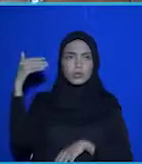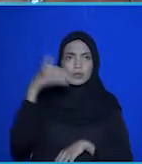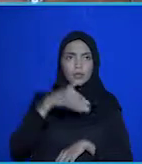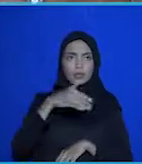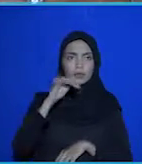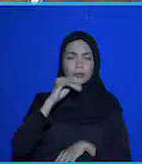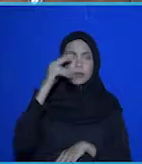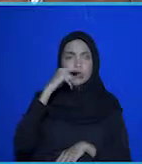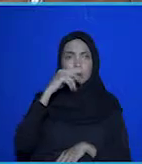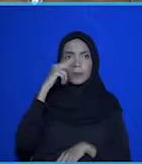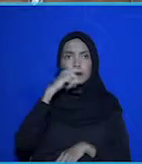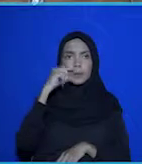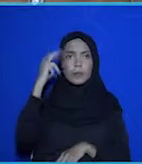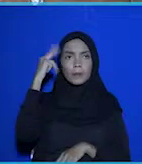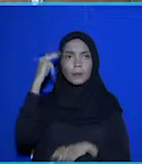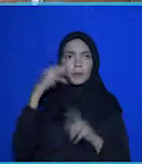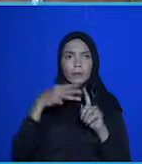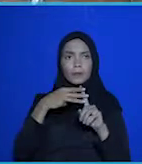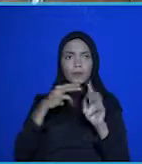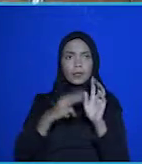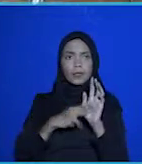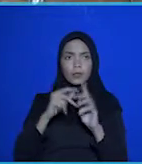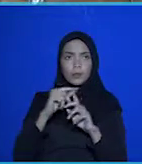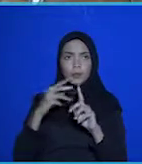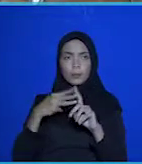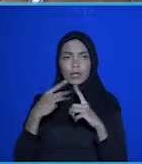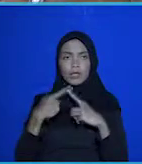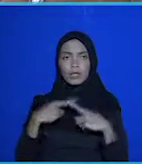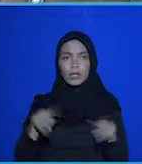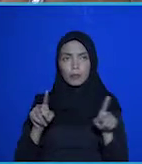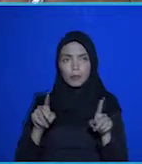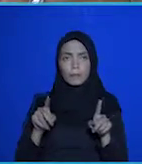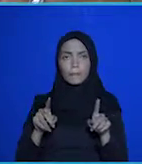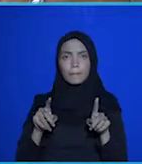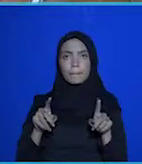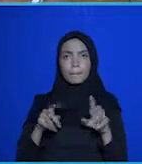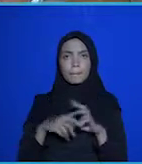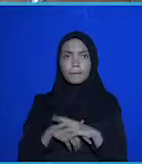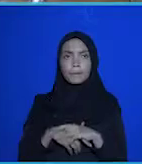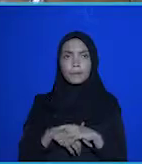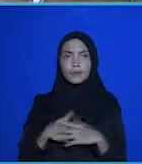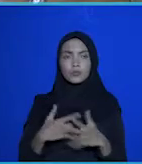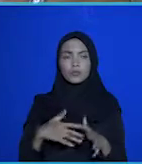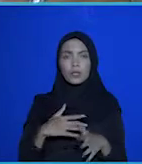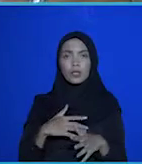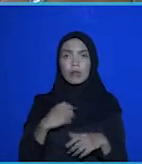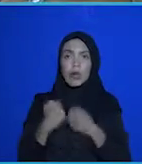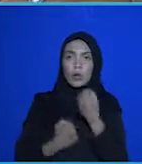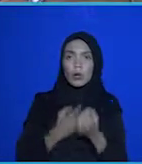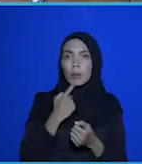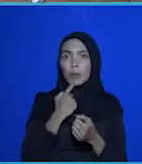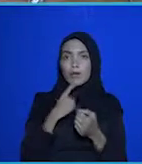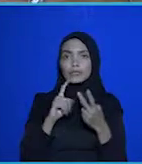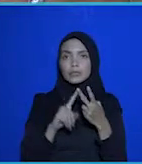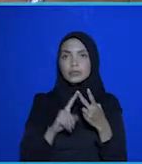kita sudah di Tanjung bersama Bapak Kepala BNPB, kita sudah di Tanjung itu. Namun apa yang sudah kita lakukan